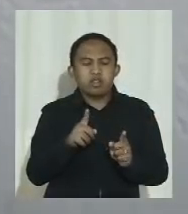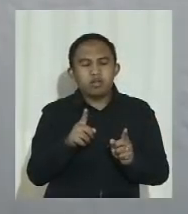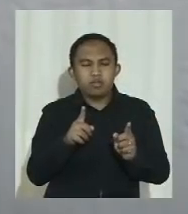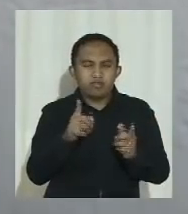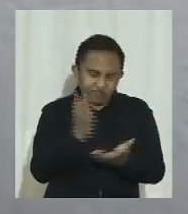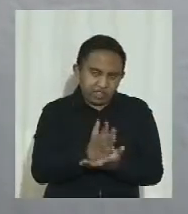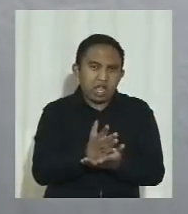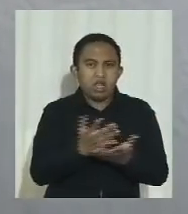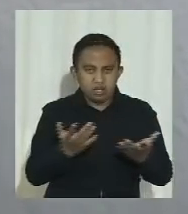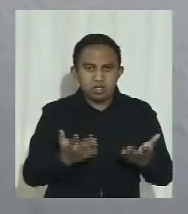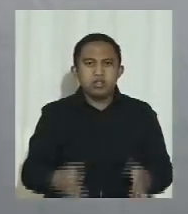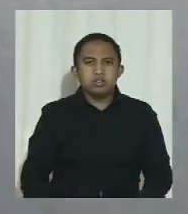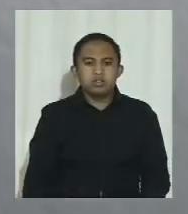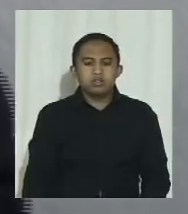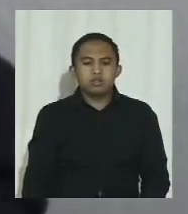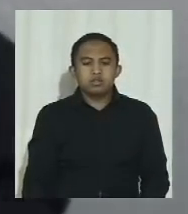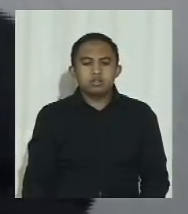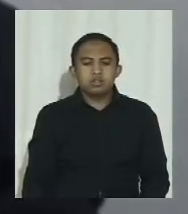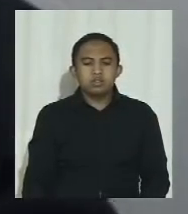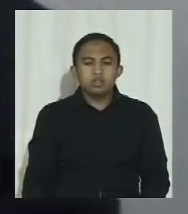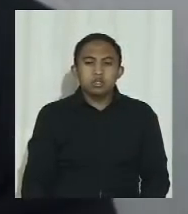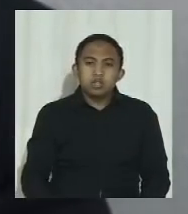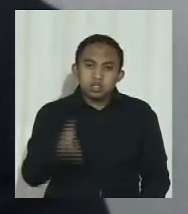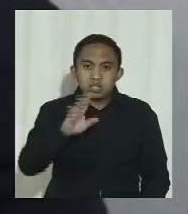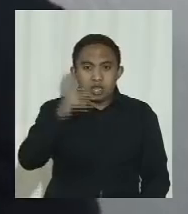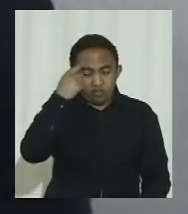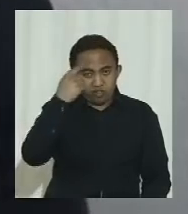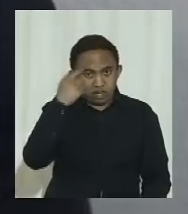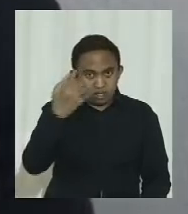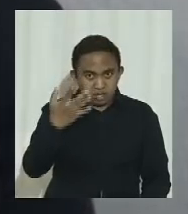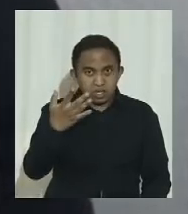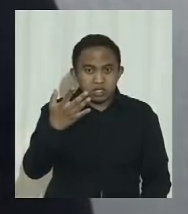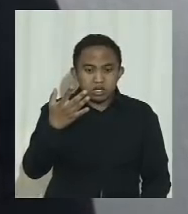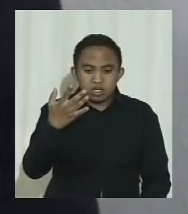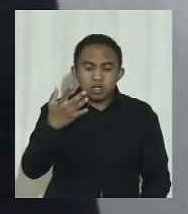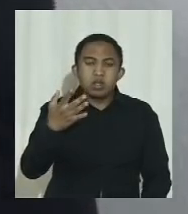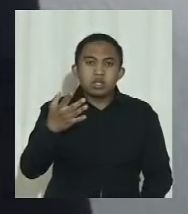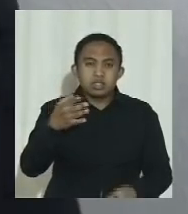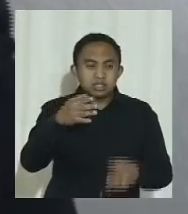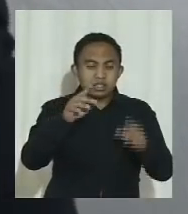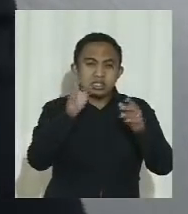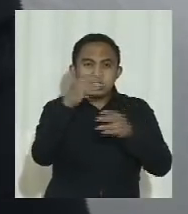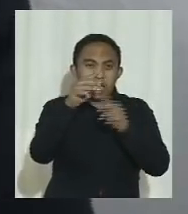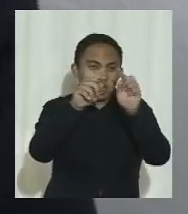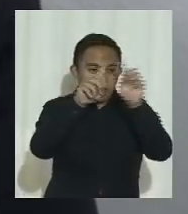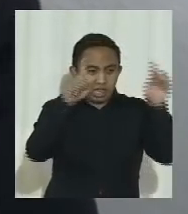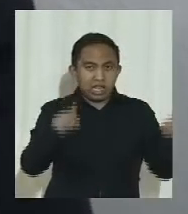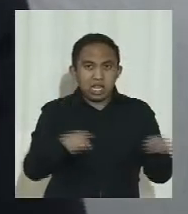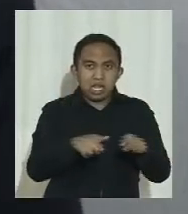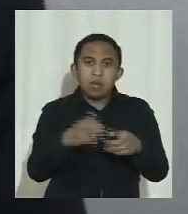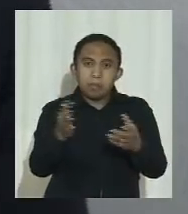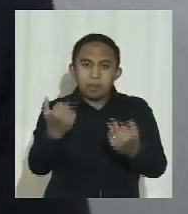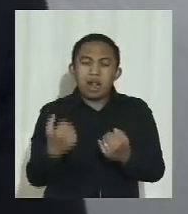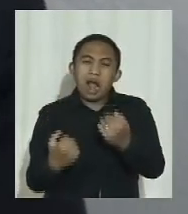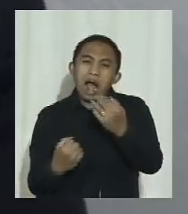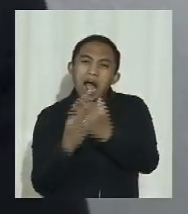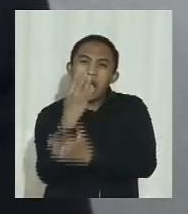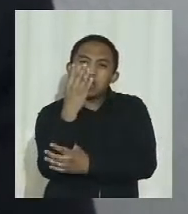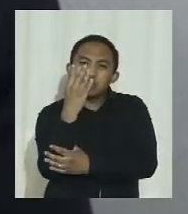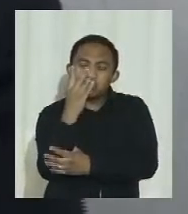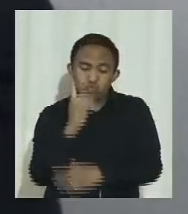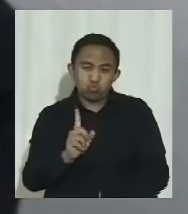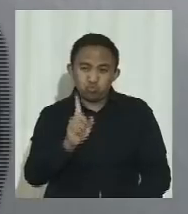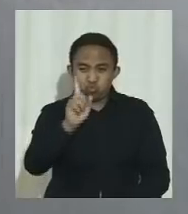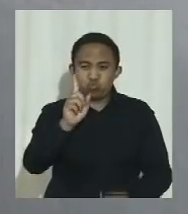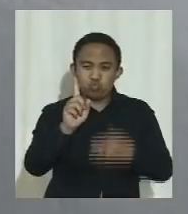fa ankoatran'izay satria ny sainam-pirenena misy ny ametrahana azy, misy an'ilay hazo ametrahana anazy iny